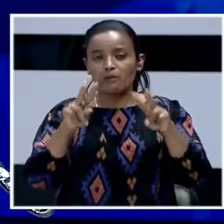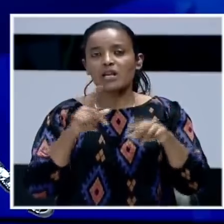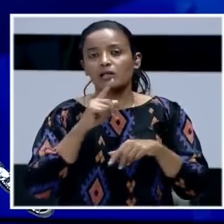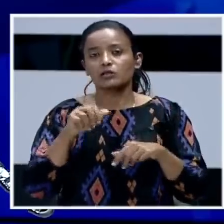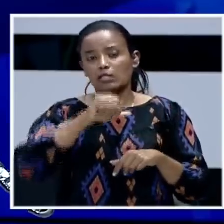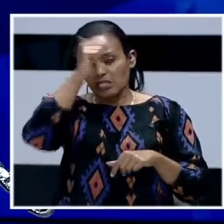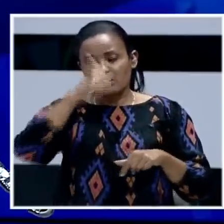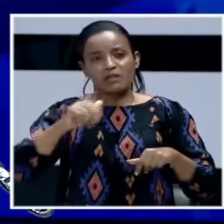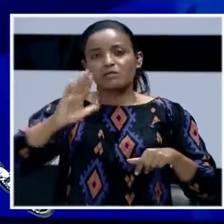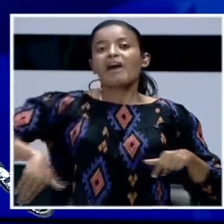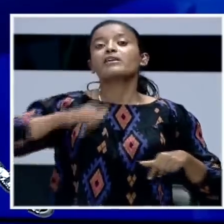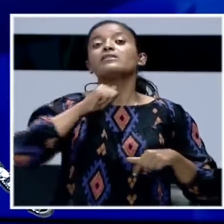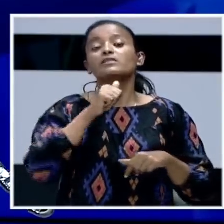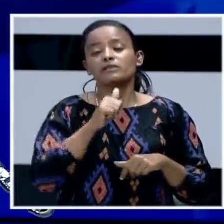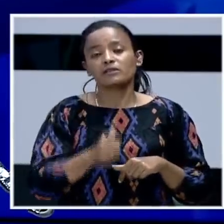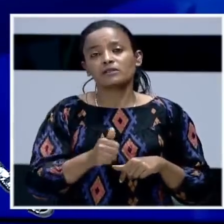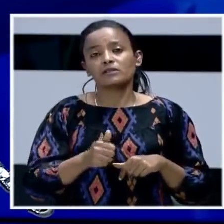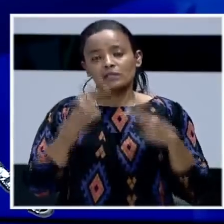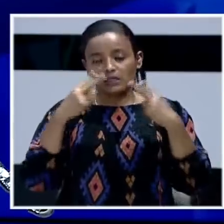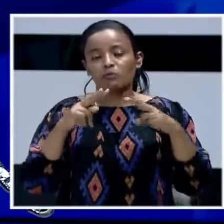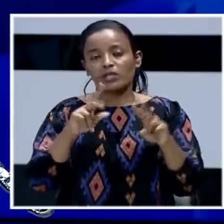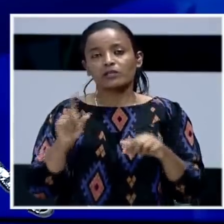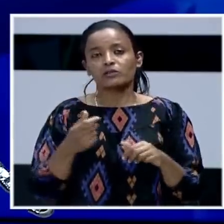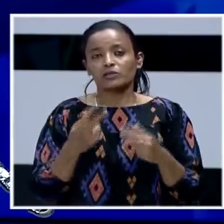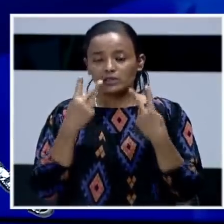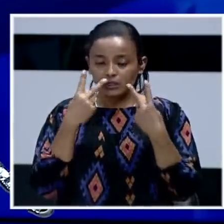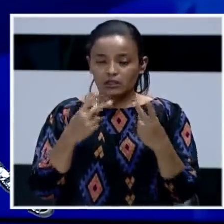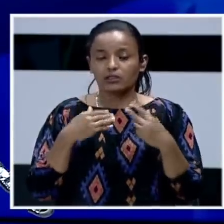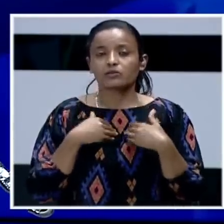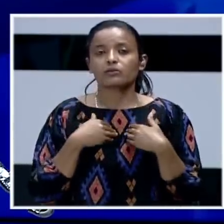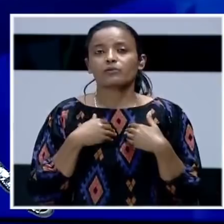مالتي ما نم كغدف زي خل مخانو ون زملاخت يحزري انا زلو